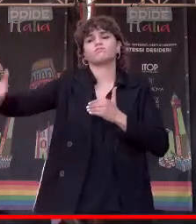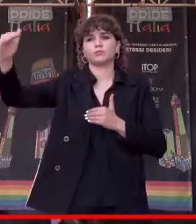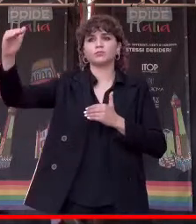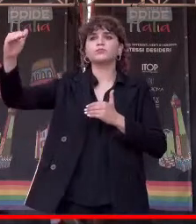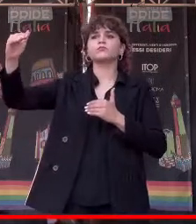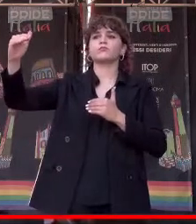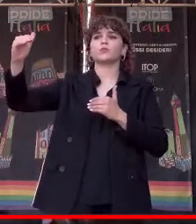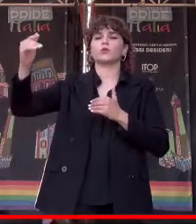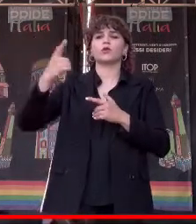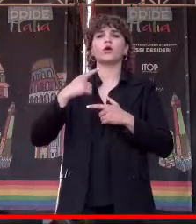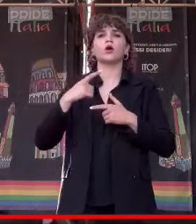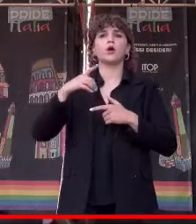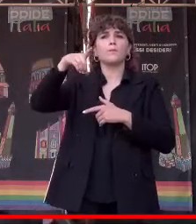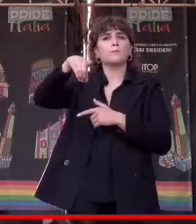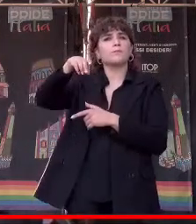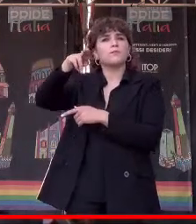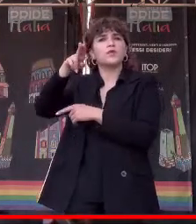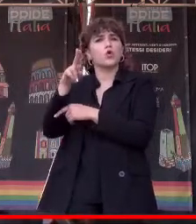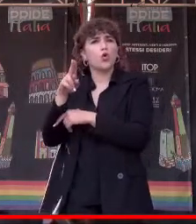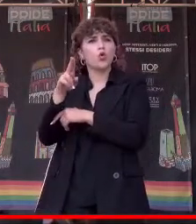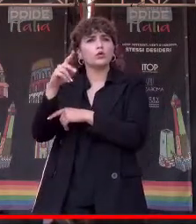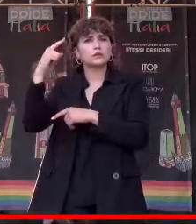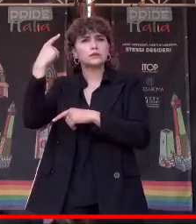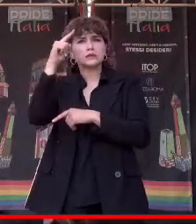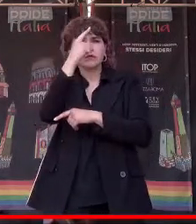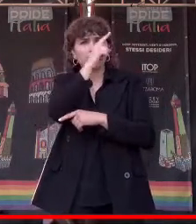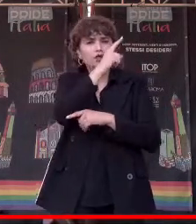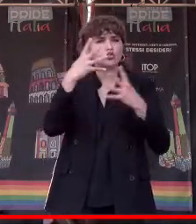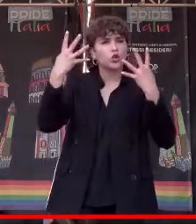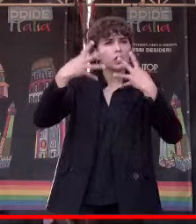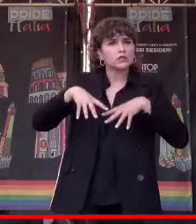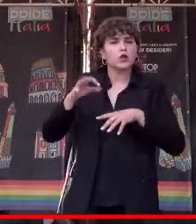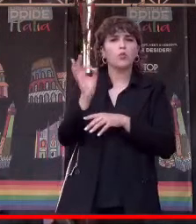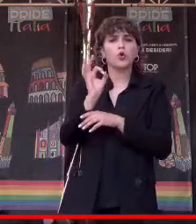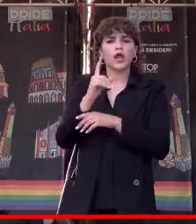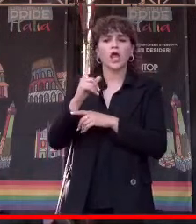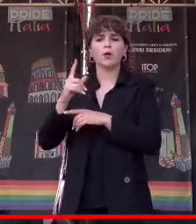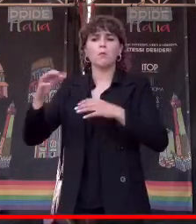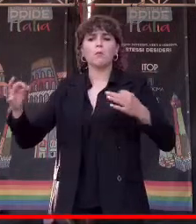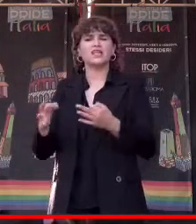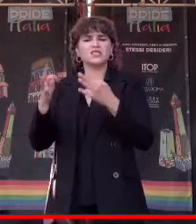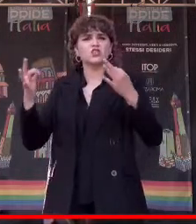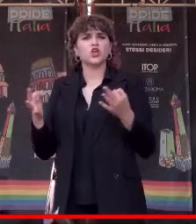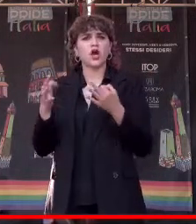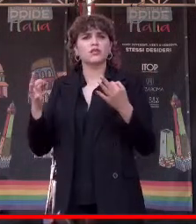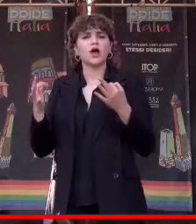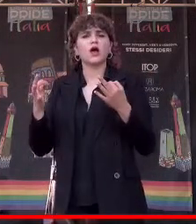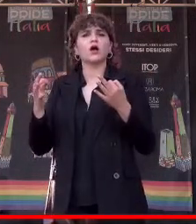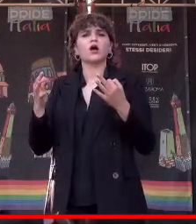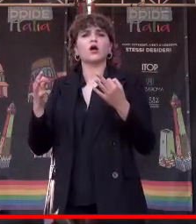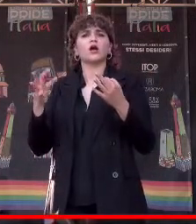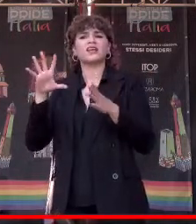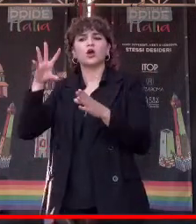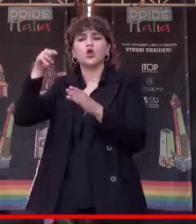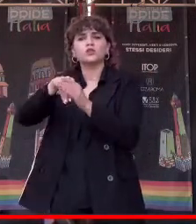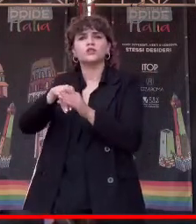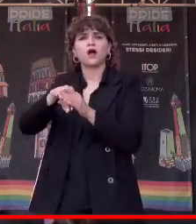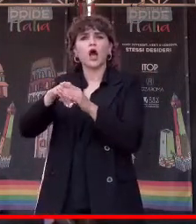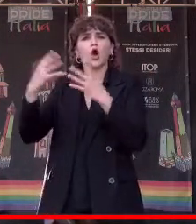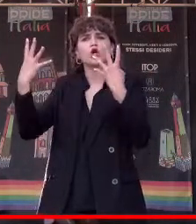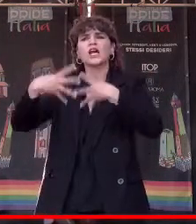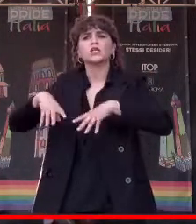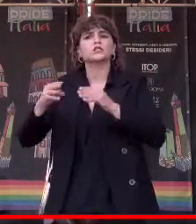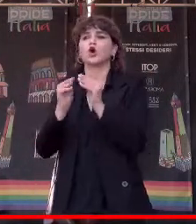è difficile fare una PU o come è stato, come si organizza una passeggiata inclusiva? Così che se qualcuno volesse organizzarla,